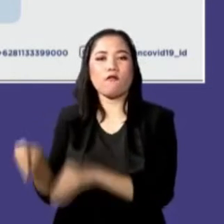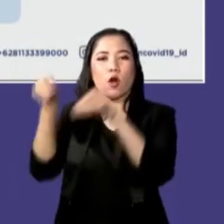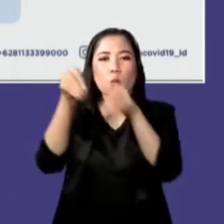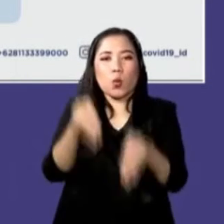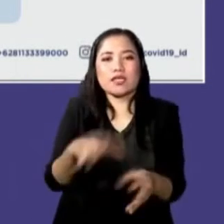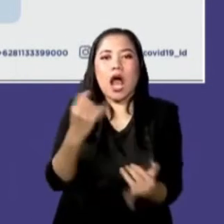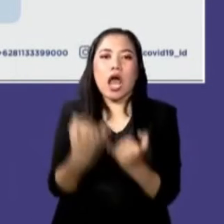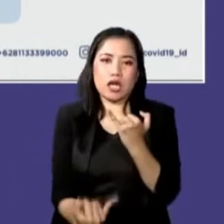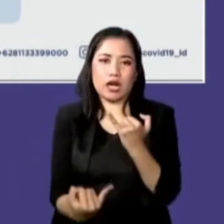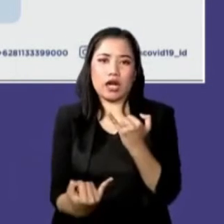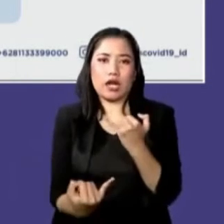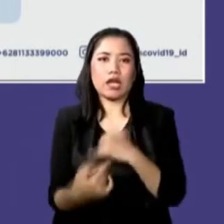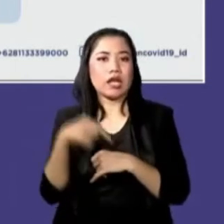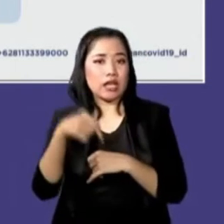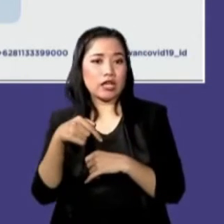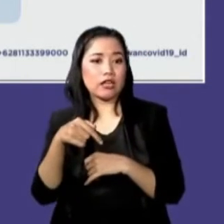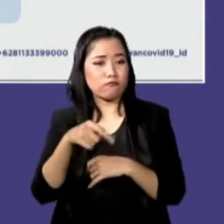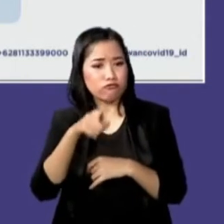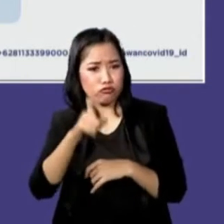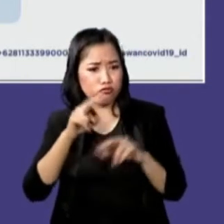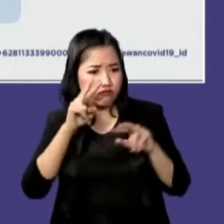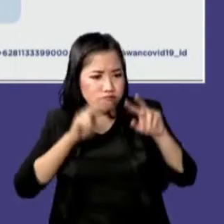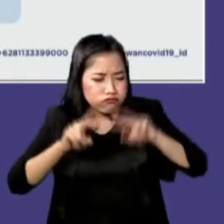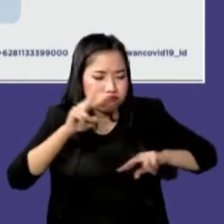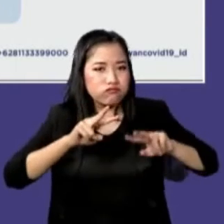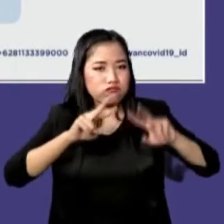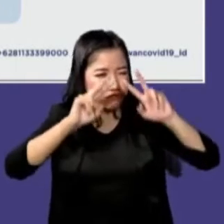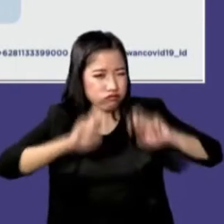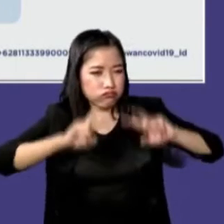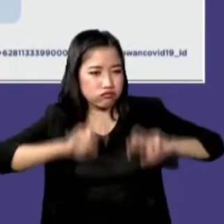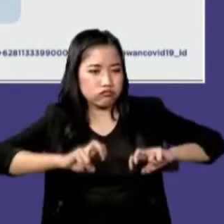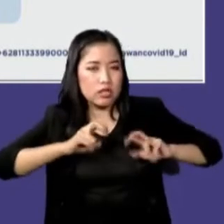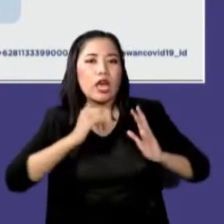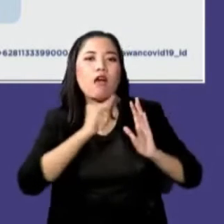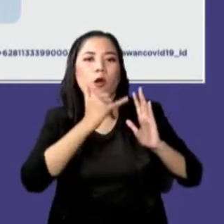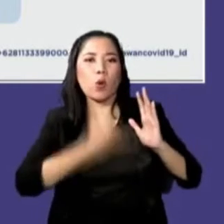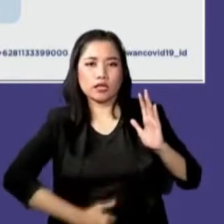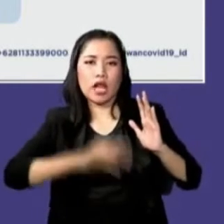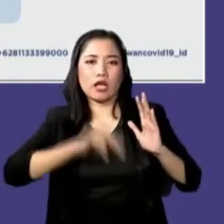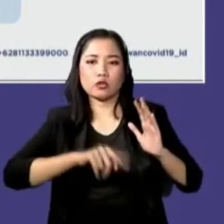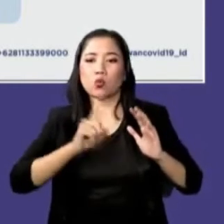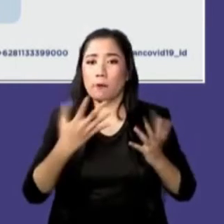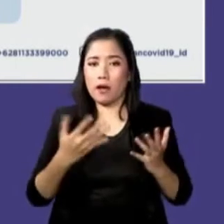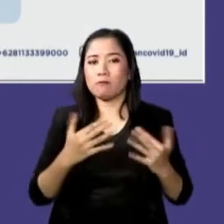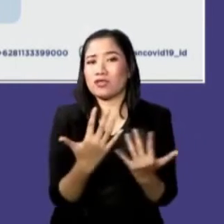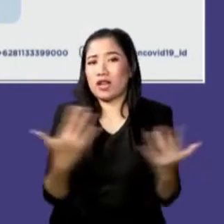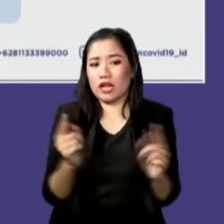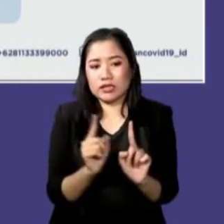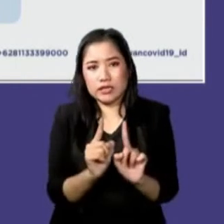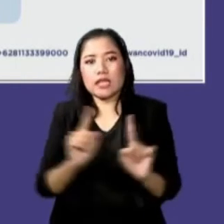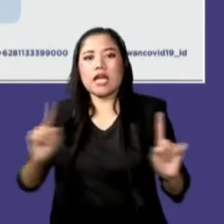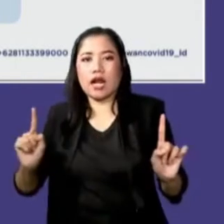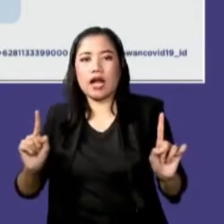yang sudah ditentukan, ini perlu ditinjau kembali agar masyarakat tetap bisa menerapkan jaga jarak.